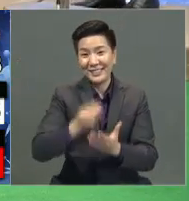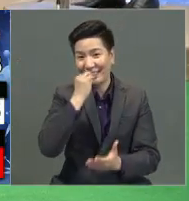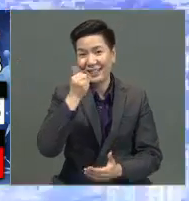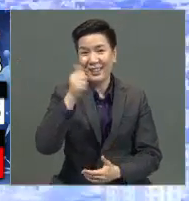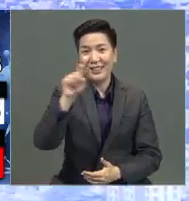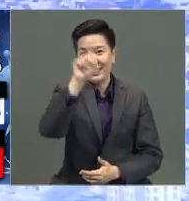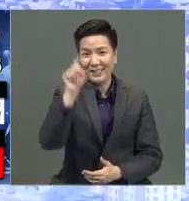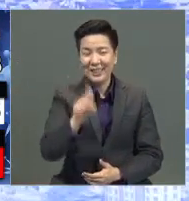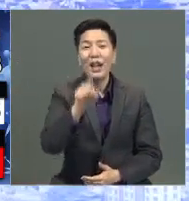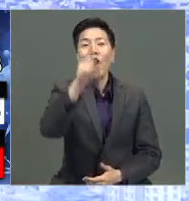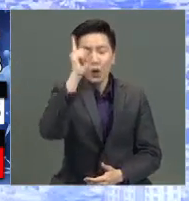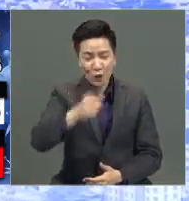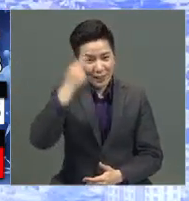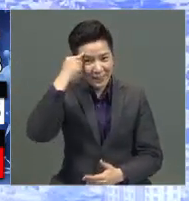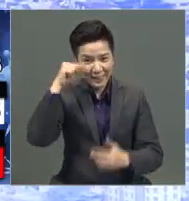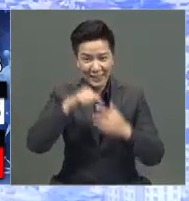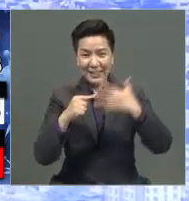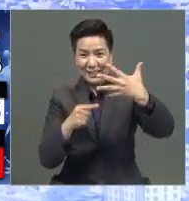และก็ยึดหลักอยู่ 5